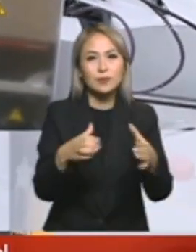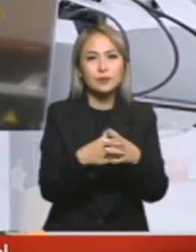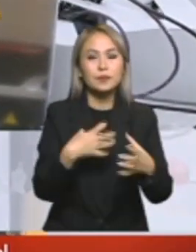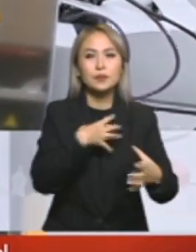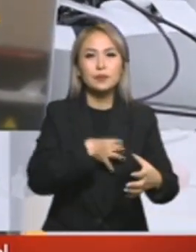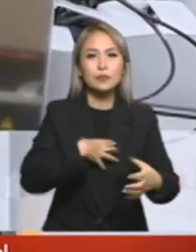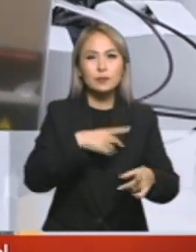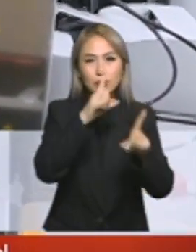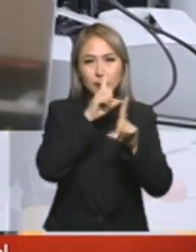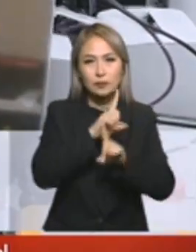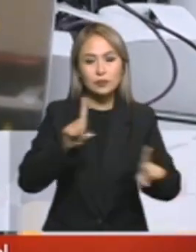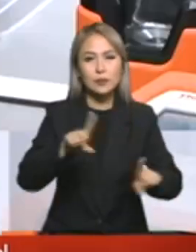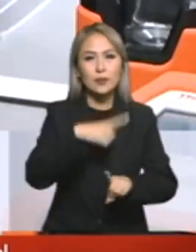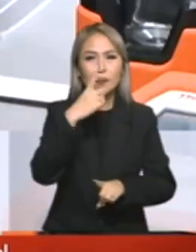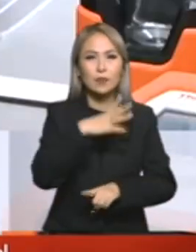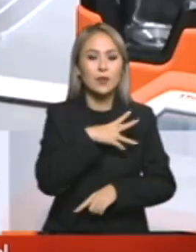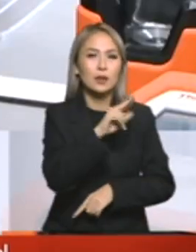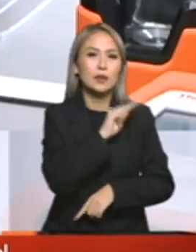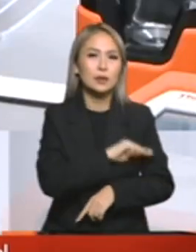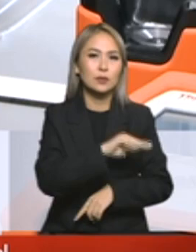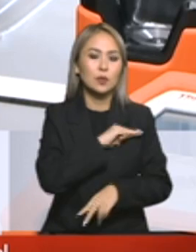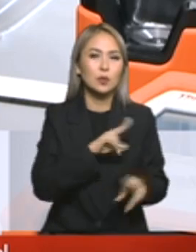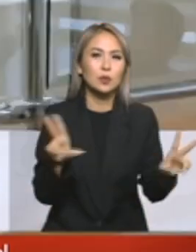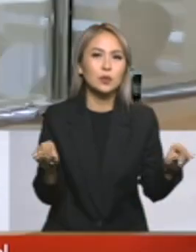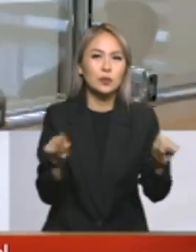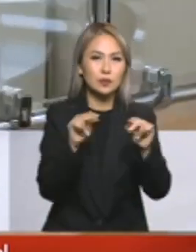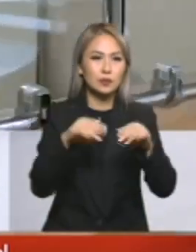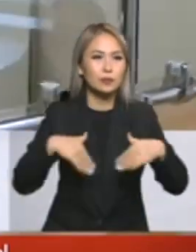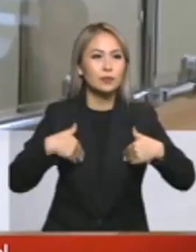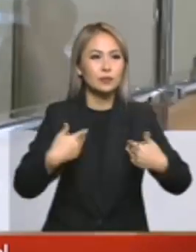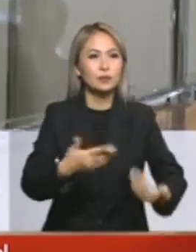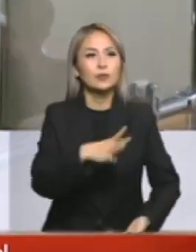маңызын айрықша атап өтіп, қызметкерлерге сәттілік тіледі.